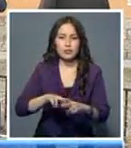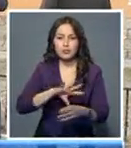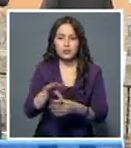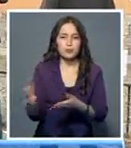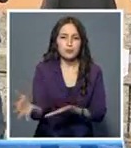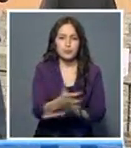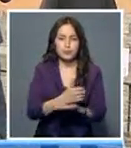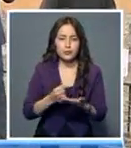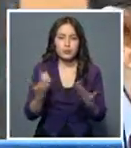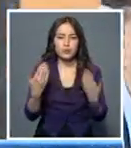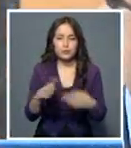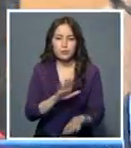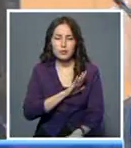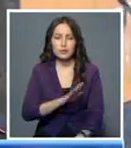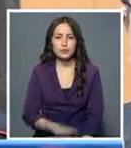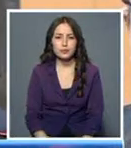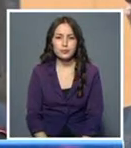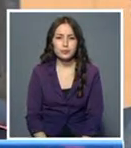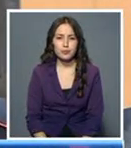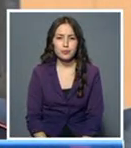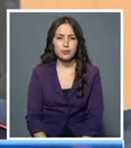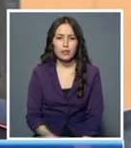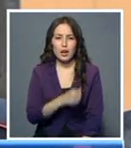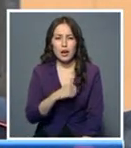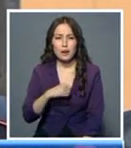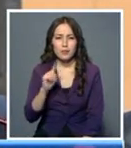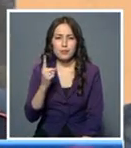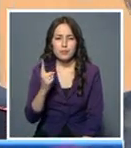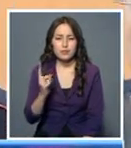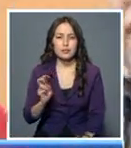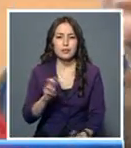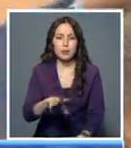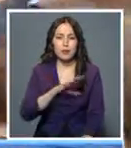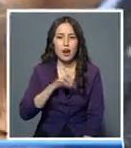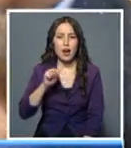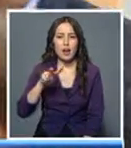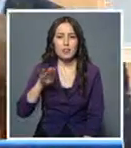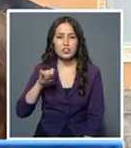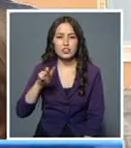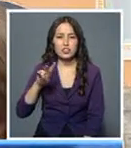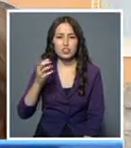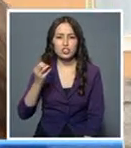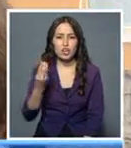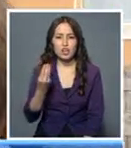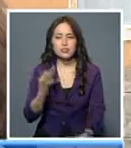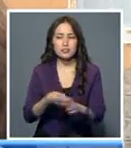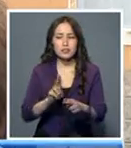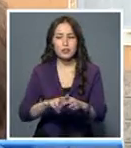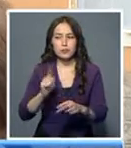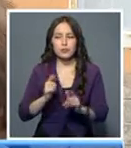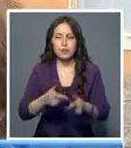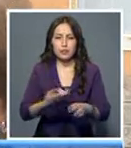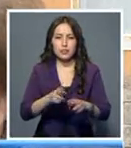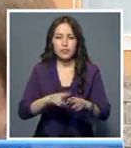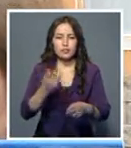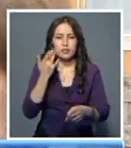сұрыптап, жеке-жеке жинақтаған. 6-шаш апамыз бірінші келді осы жерге. Өткенде Шахан көмекке де бірінші келді. Міне бұндай кісілер осы шын көңілмен,